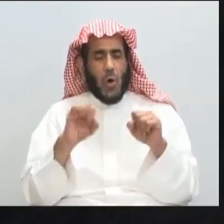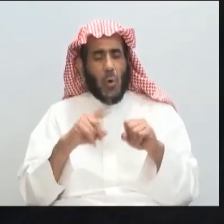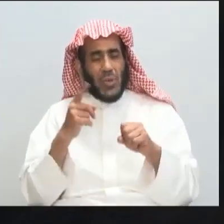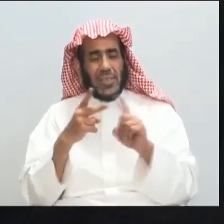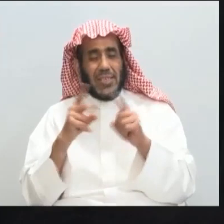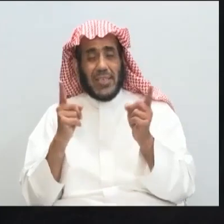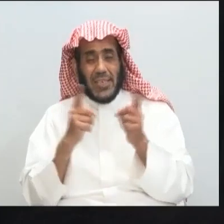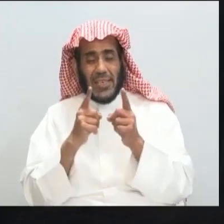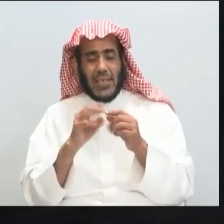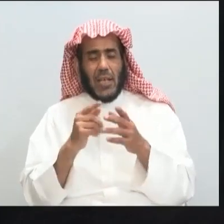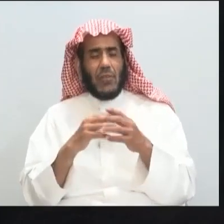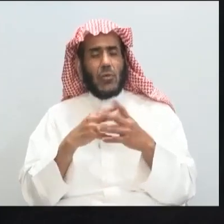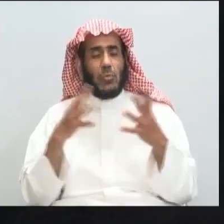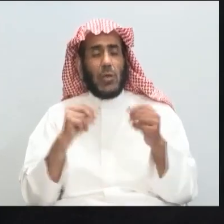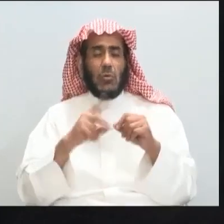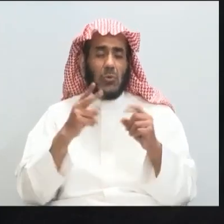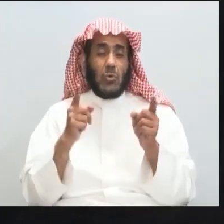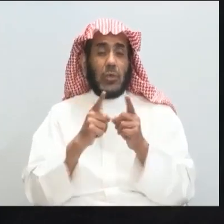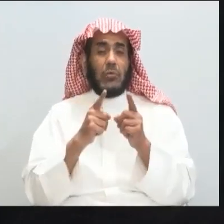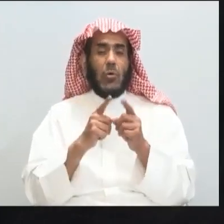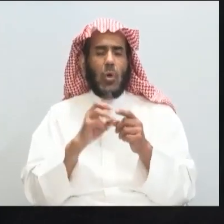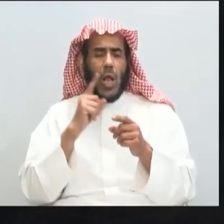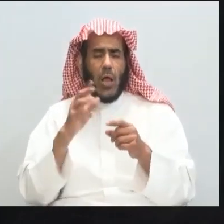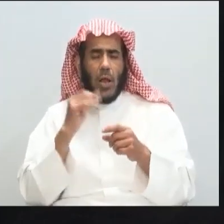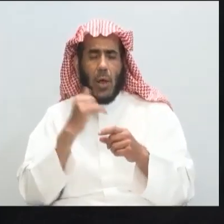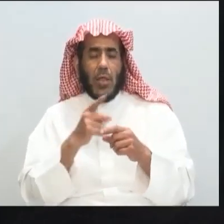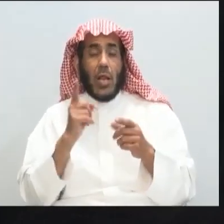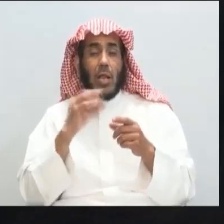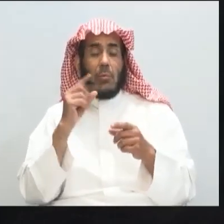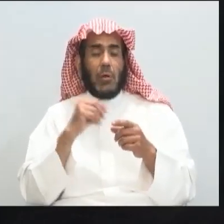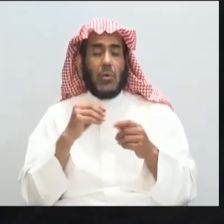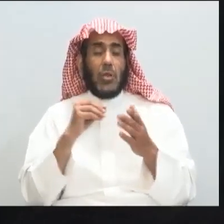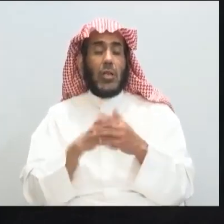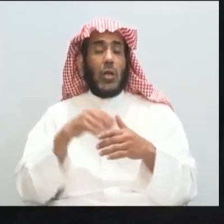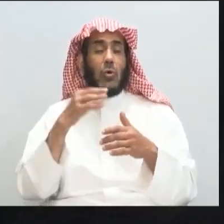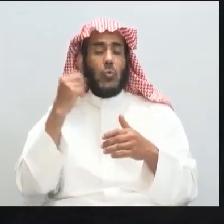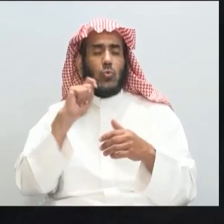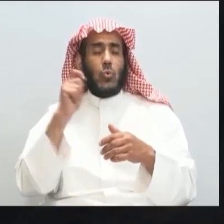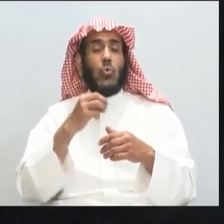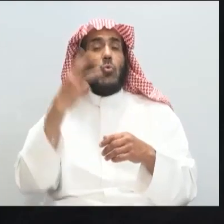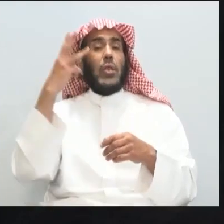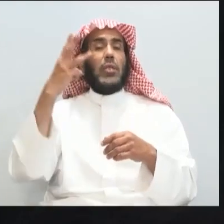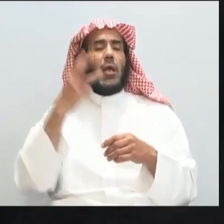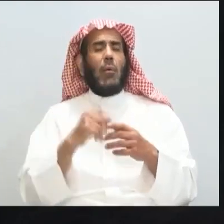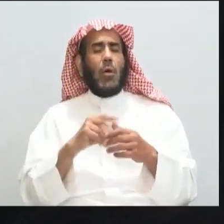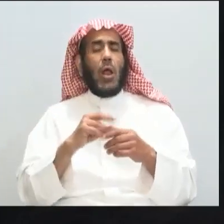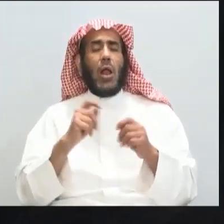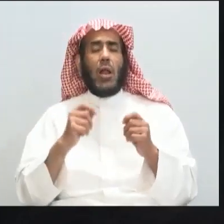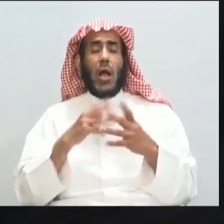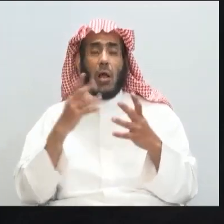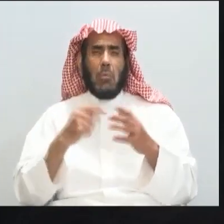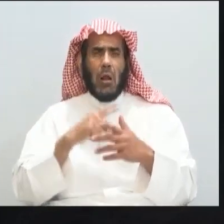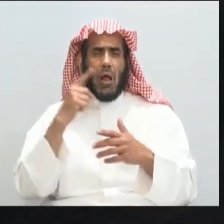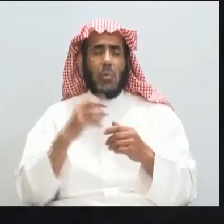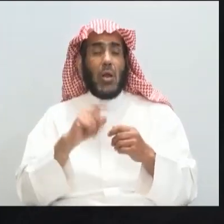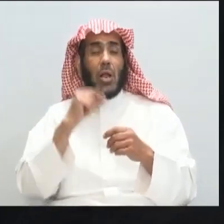والتصغير كيف جمعت ثم صغرت وقد لاحظ العرب ان الكلمه العربيه ذات اصول ثلاثيه معنا على الغالب طبعا على